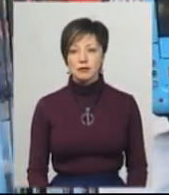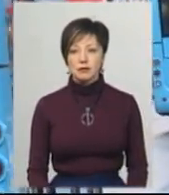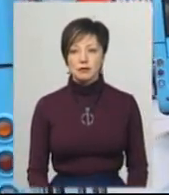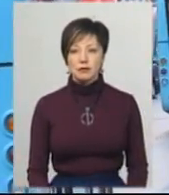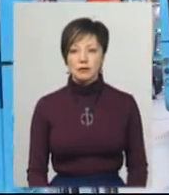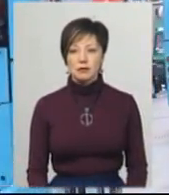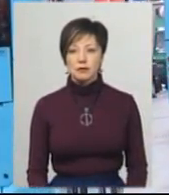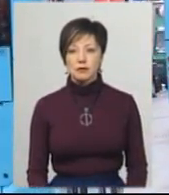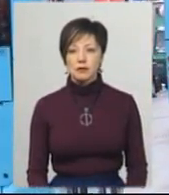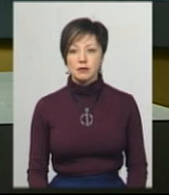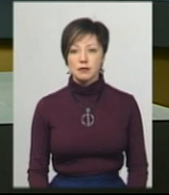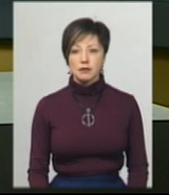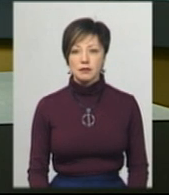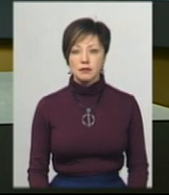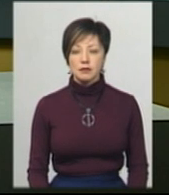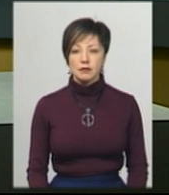Суспільному. Хмельницький.